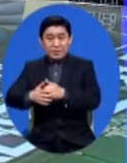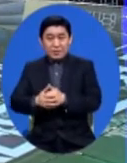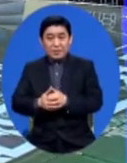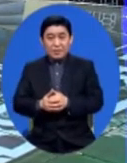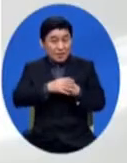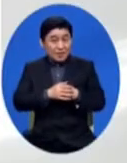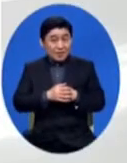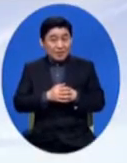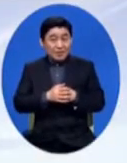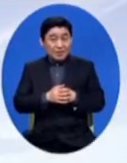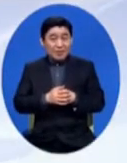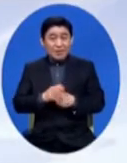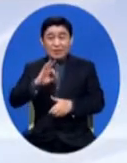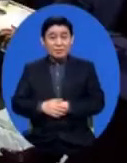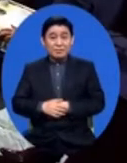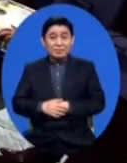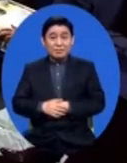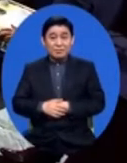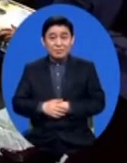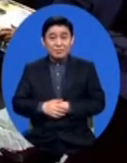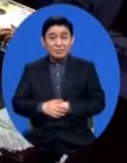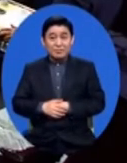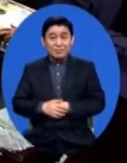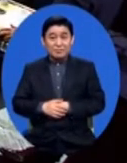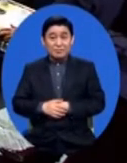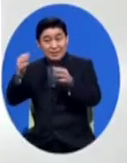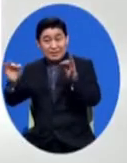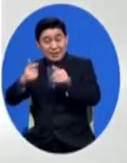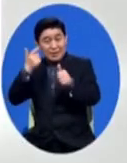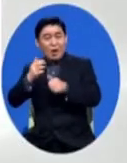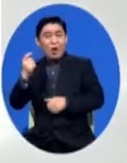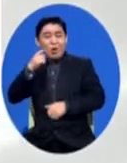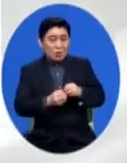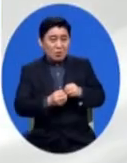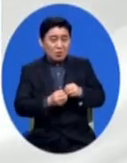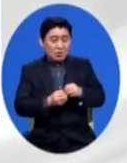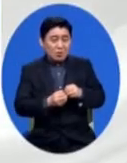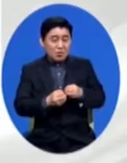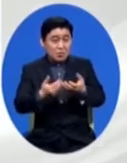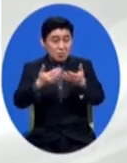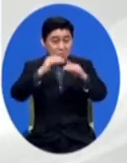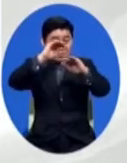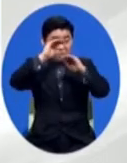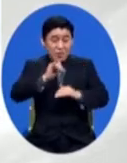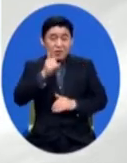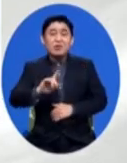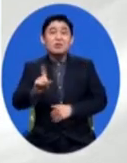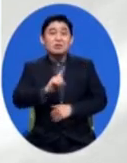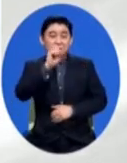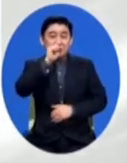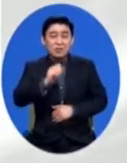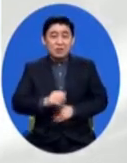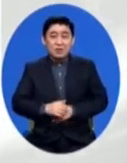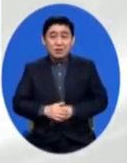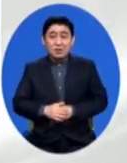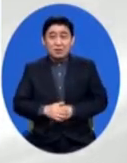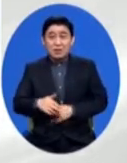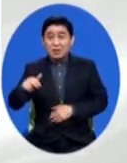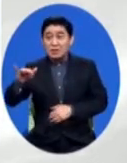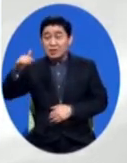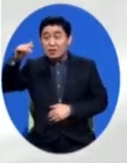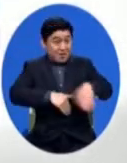그러면 관련해서 안 후보님께 그 안 후보 그 홍준표 후보께서 그 어떻게 하시는 게 좋겠습니까? 진주 의원도